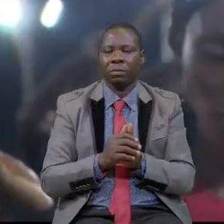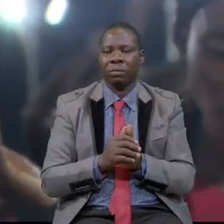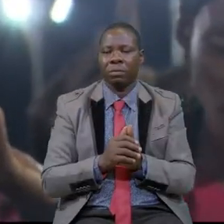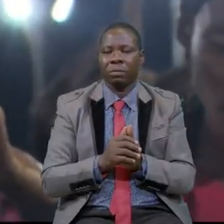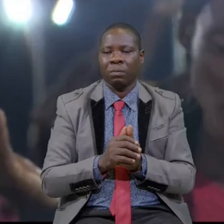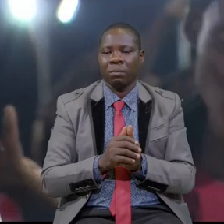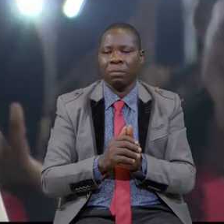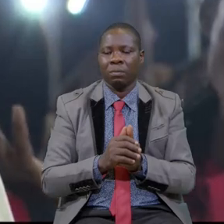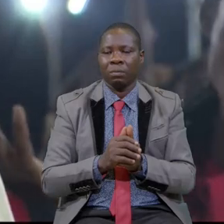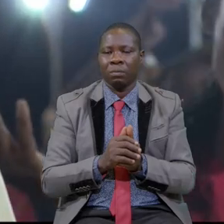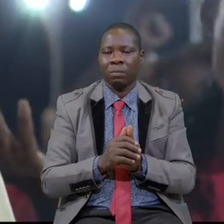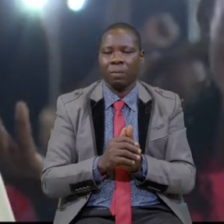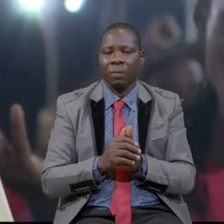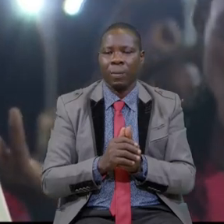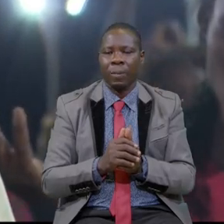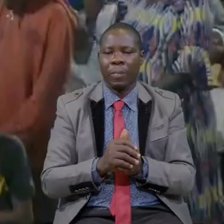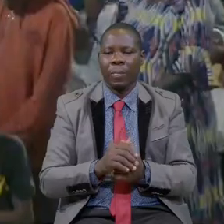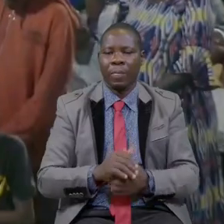ciel.